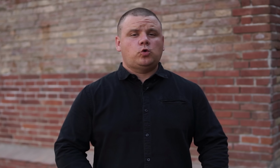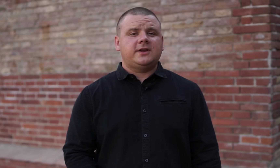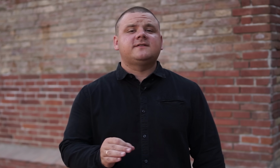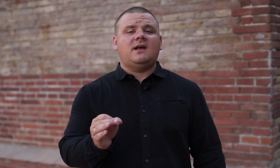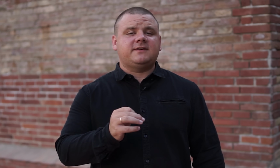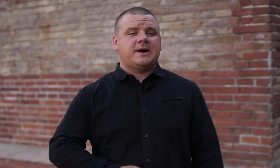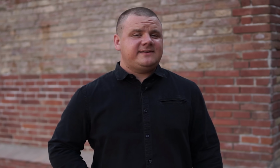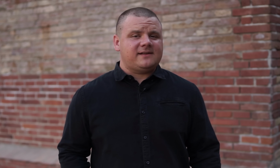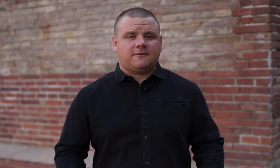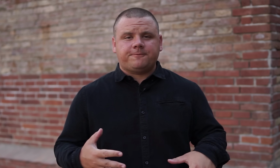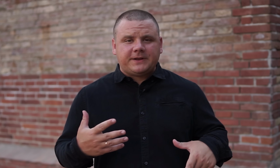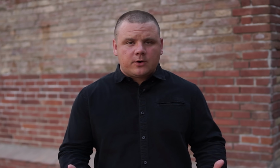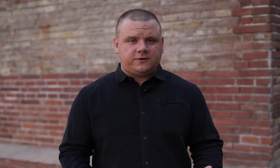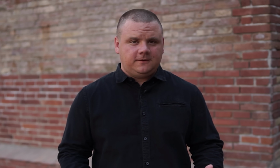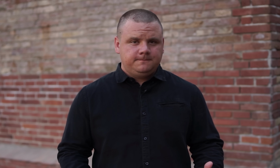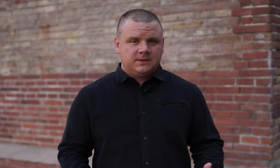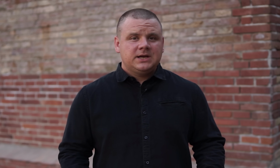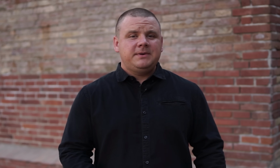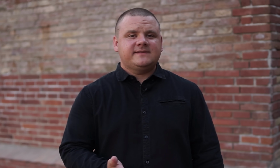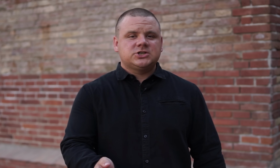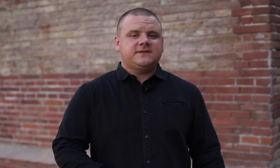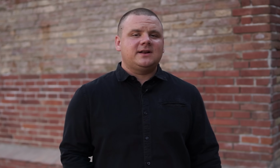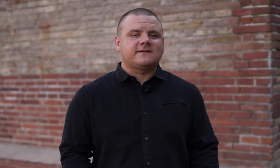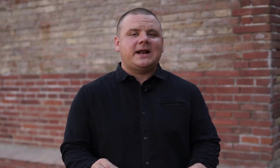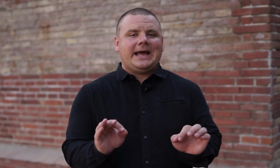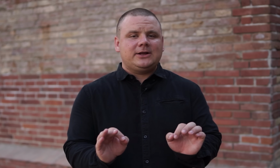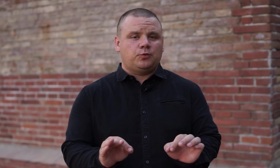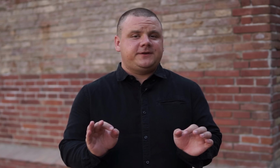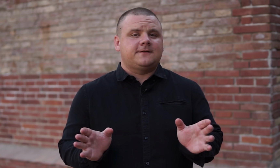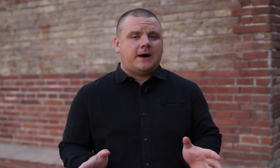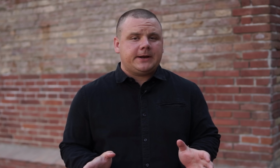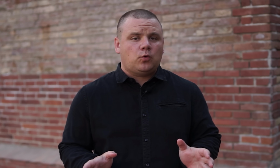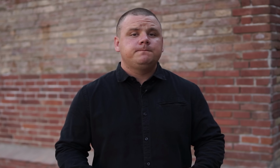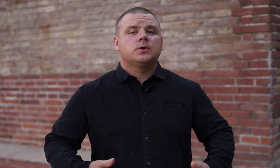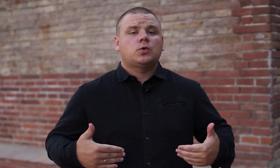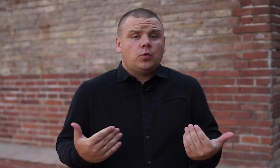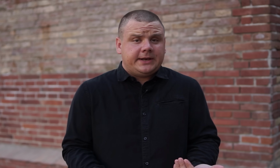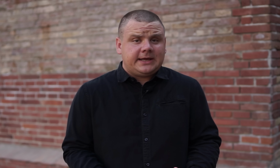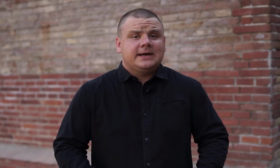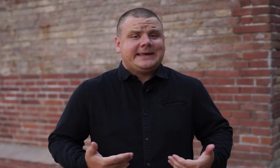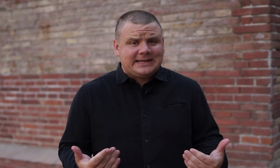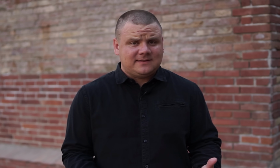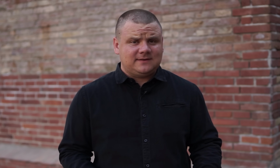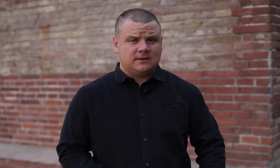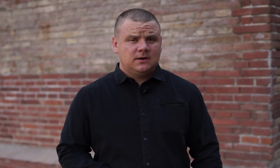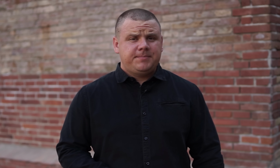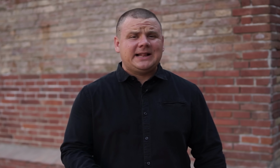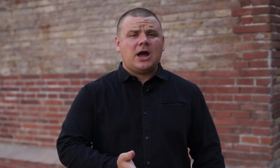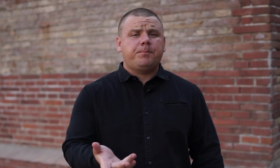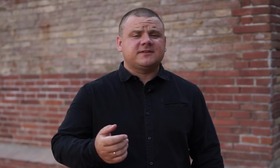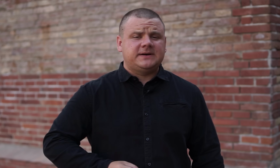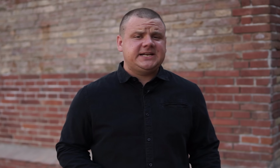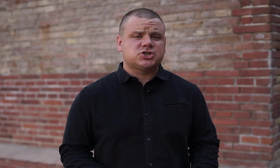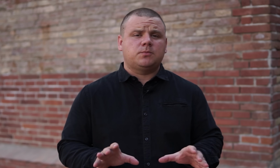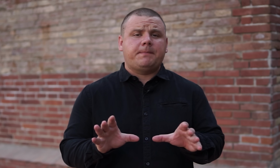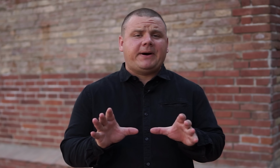Что происходит с сельским хозяйством в Беларуси? Местные жители назвали эту птицефабрику «куриный геноцид».